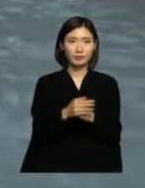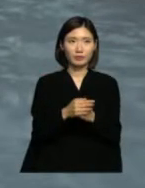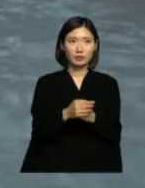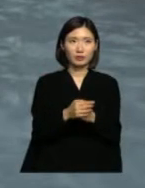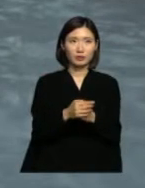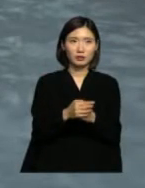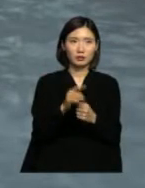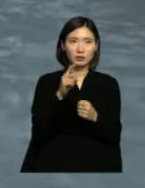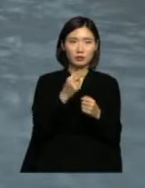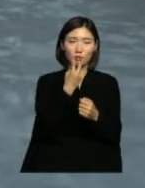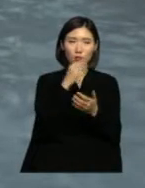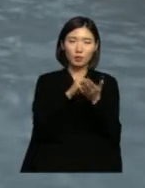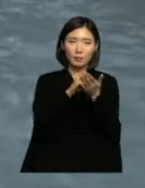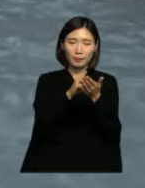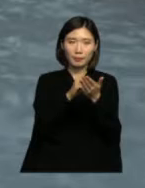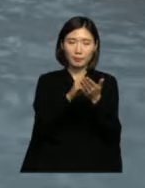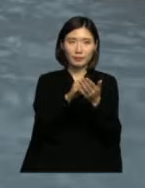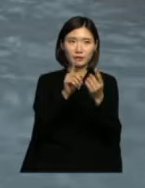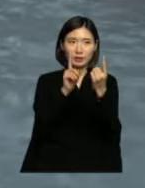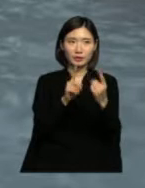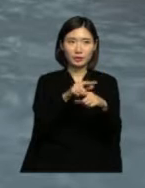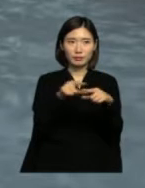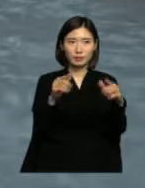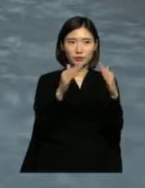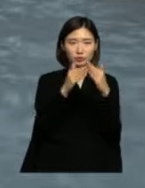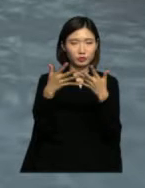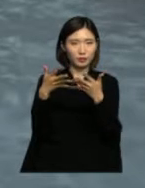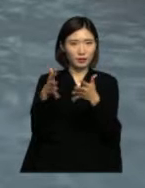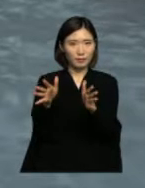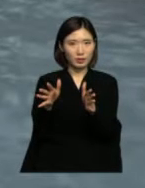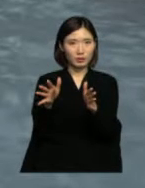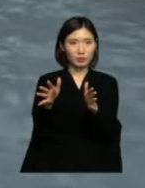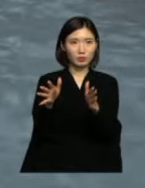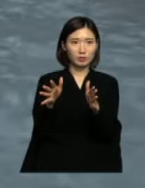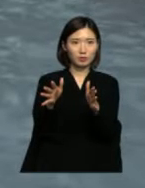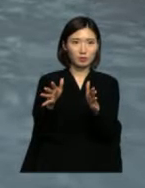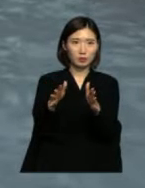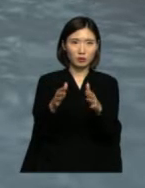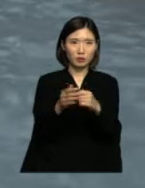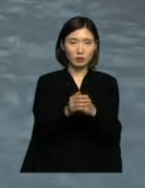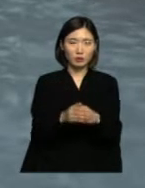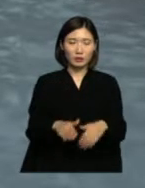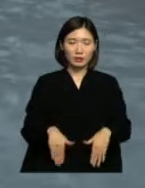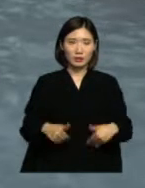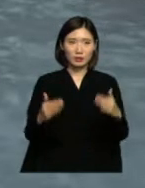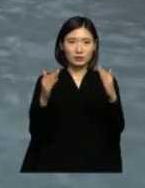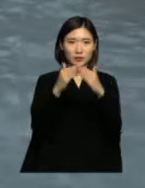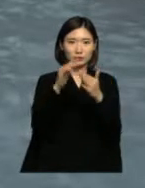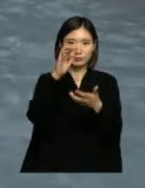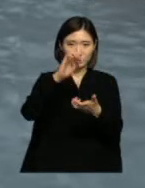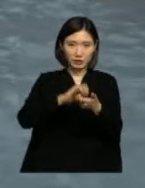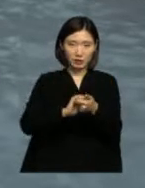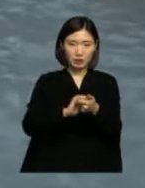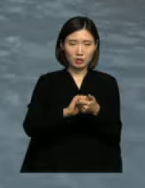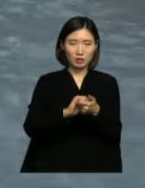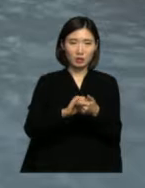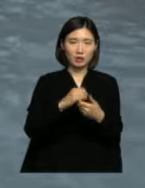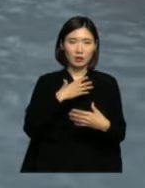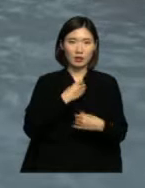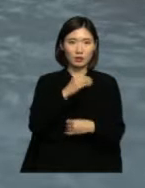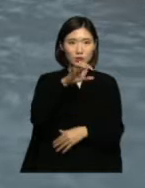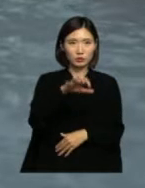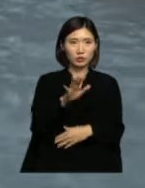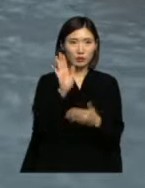풍수해 보험의 가입 대상은 일반 주택이나 아파트, 온실로 제한되어 있는 게 현실. 국민안전처는